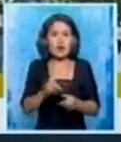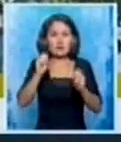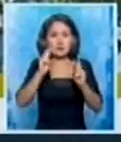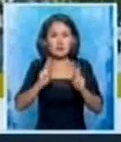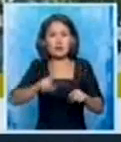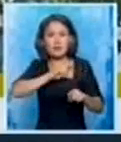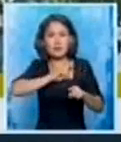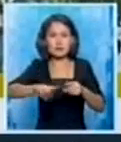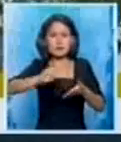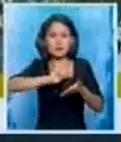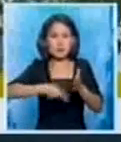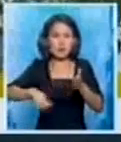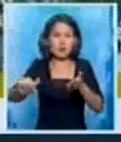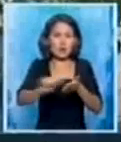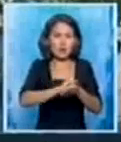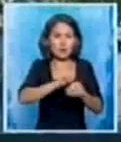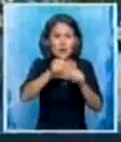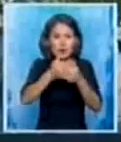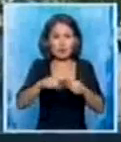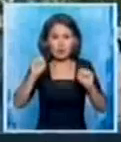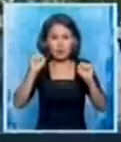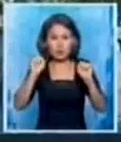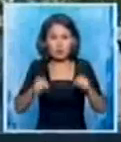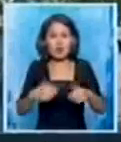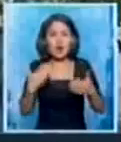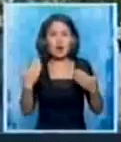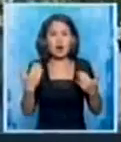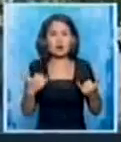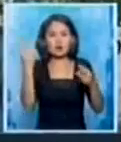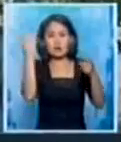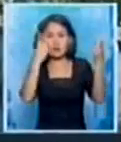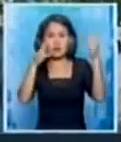қолдау мақсатында көрсетіліп жатқан және қағазбастылықтан арылу үшін көрсетіліп жатқан біздің қызметіміз.